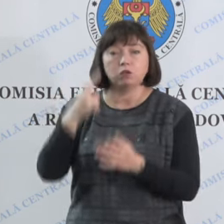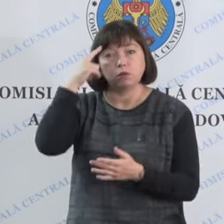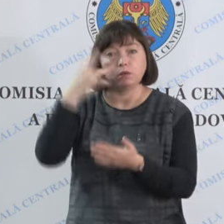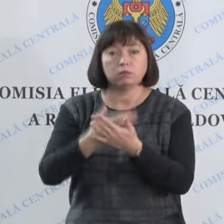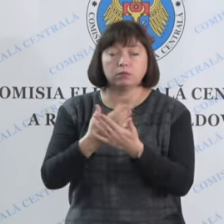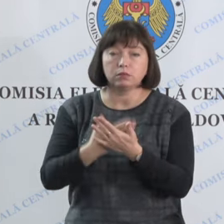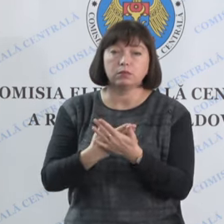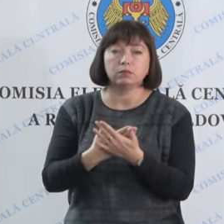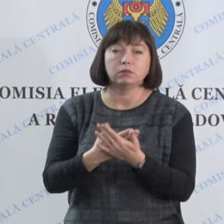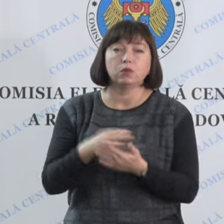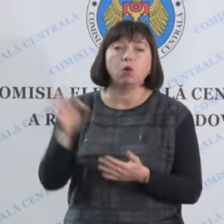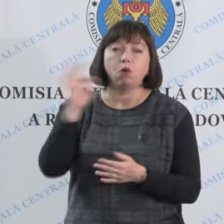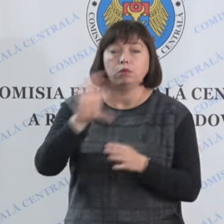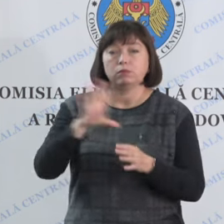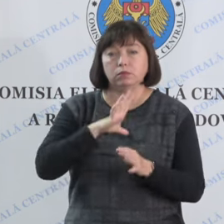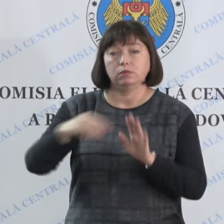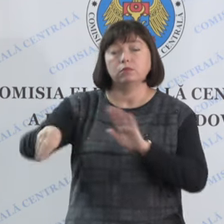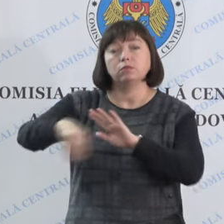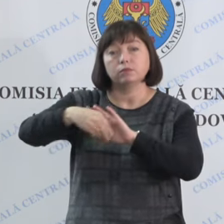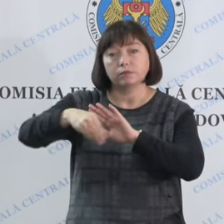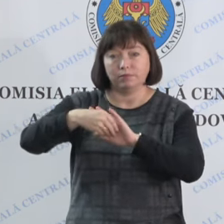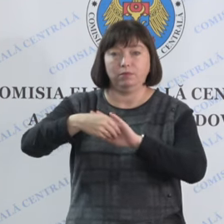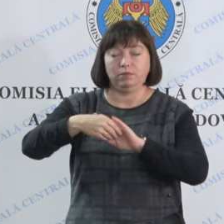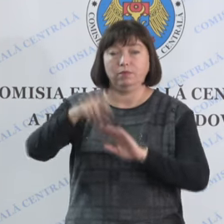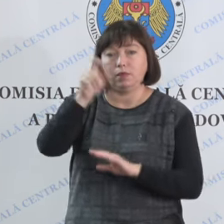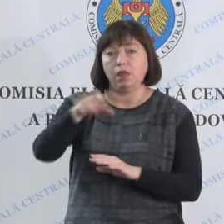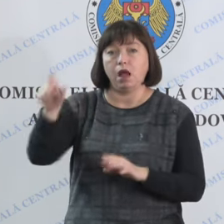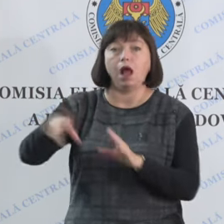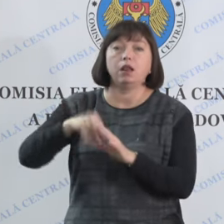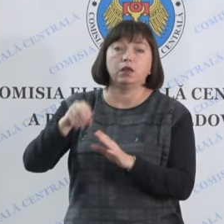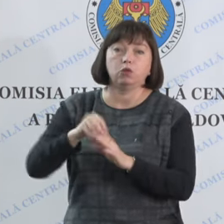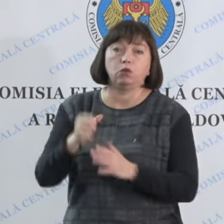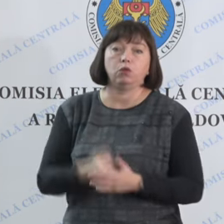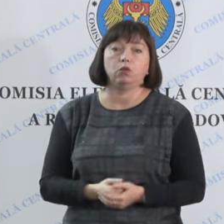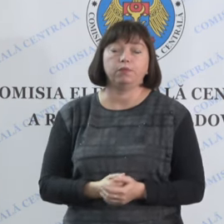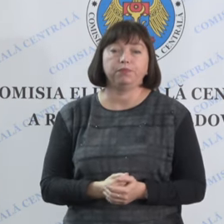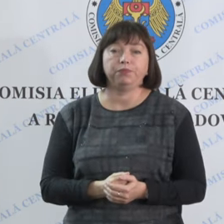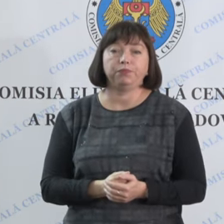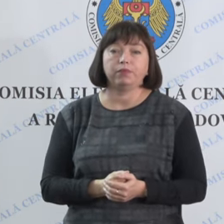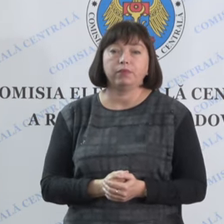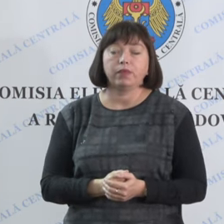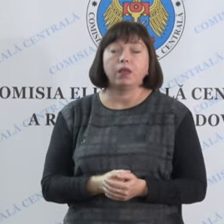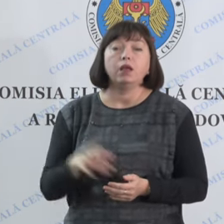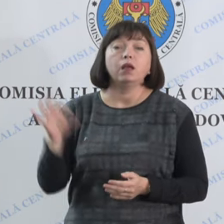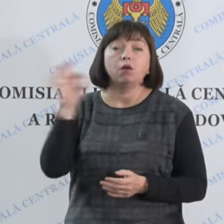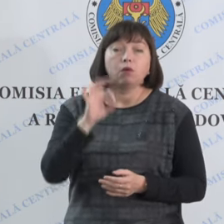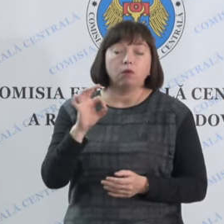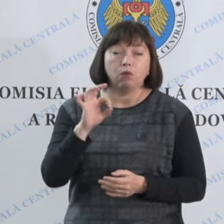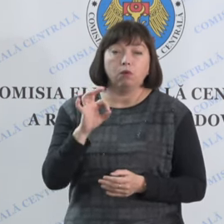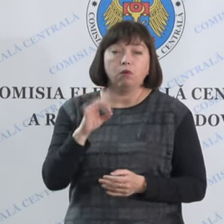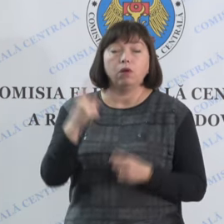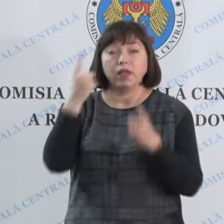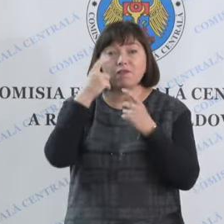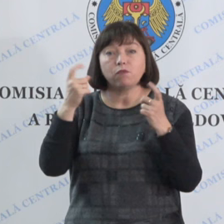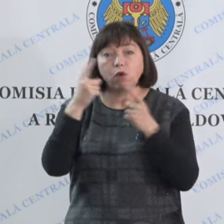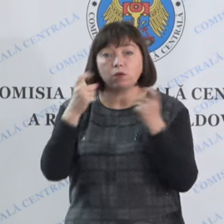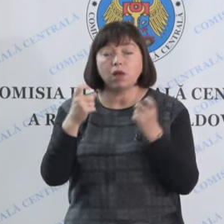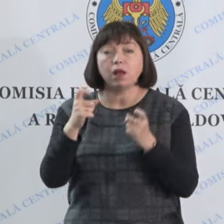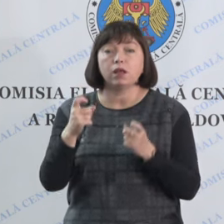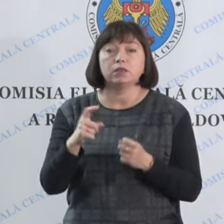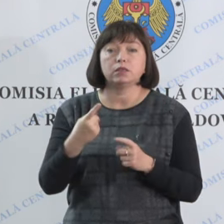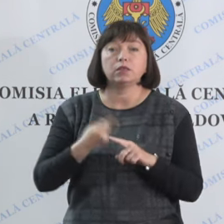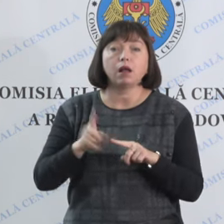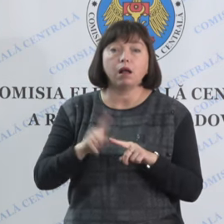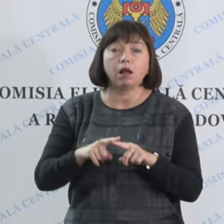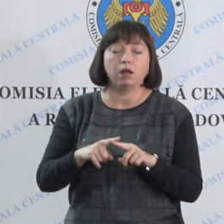bănuială rezonabilă de corupere a alegătorilor. Cu referire la informațiile ce ne